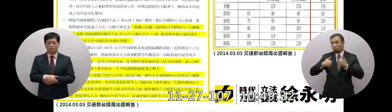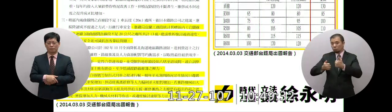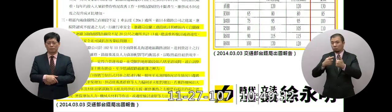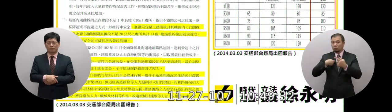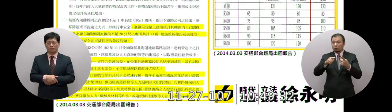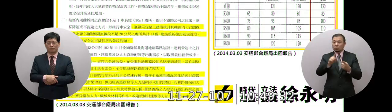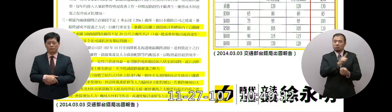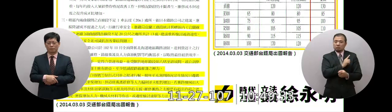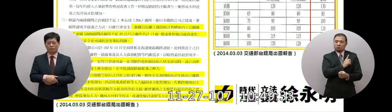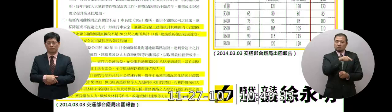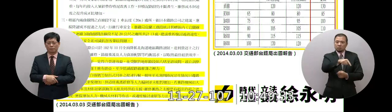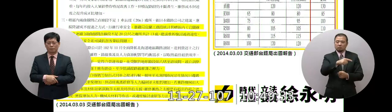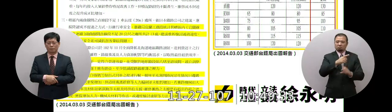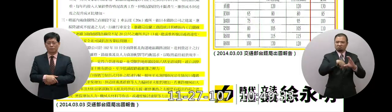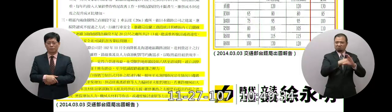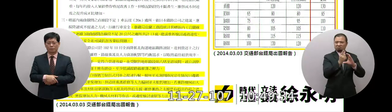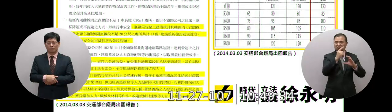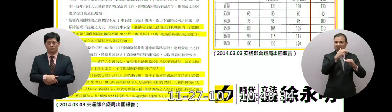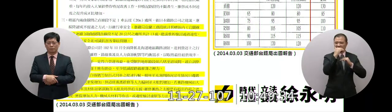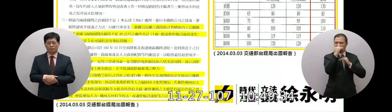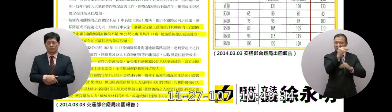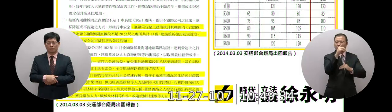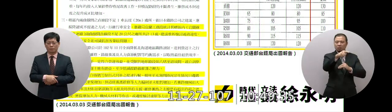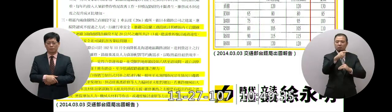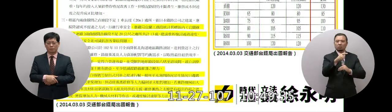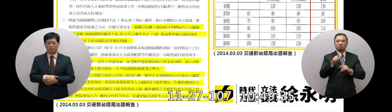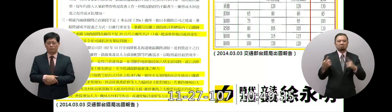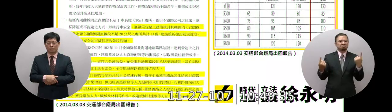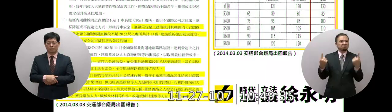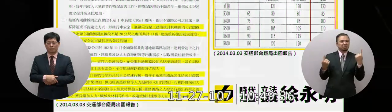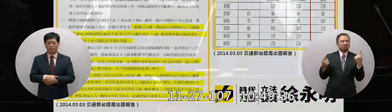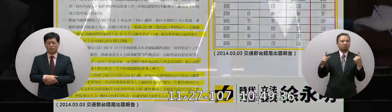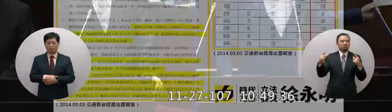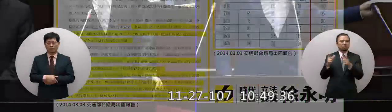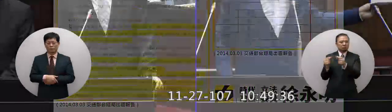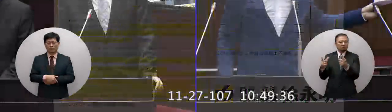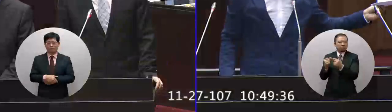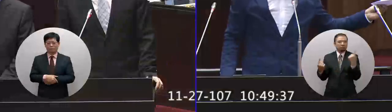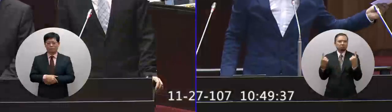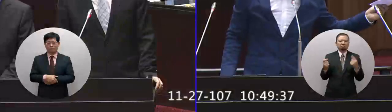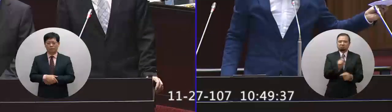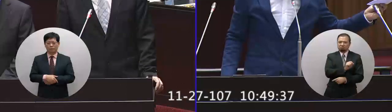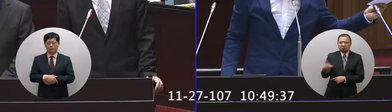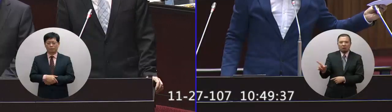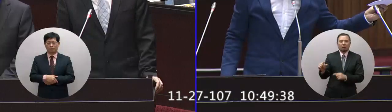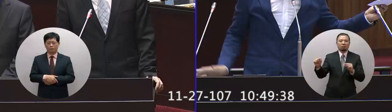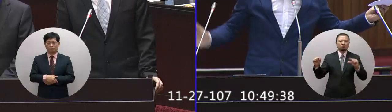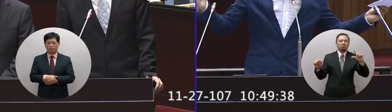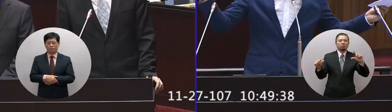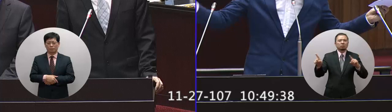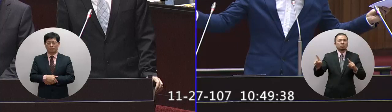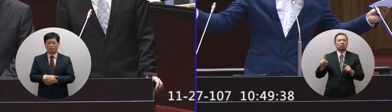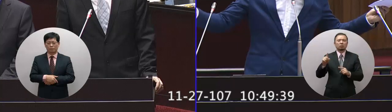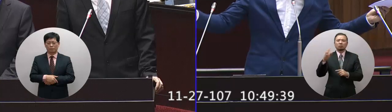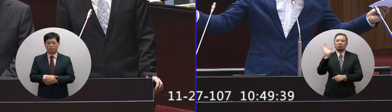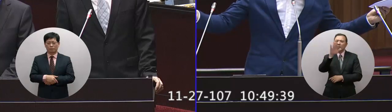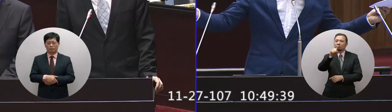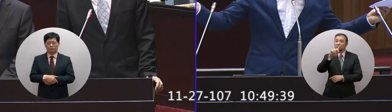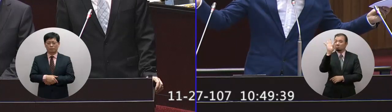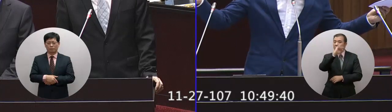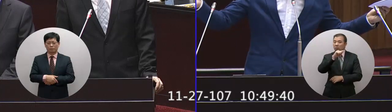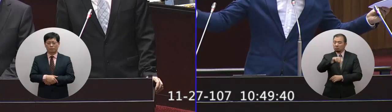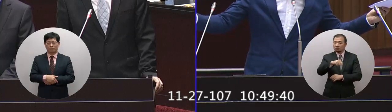高，也就是说我们允许的这个速度更高。可是那时候调查报告也讲很清楚啊，人员不够，